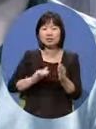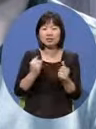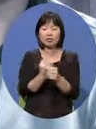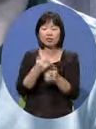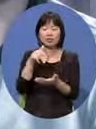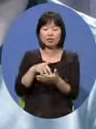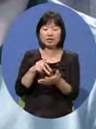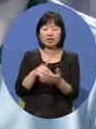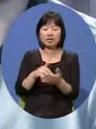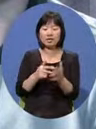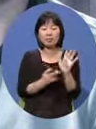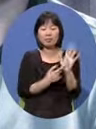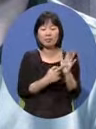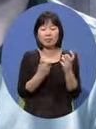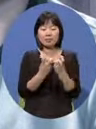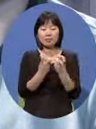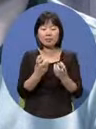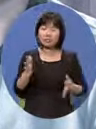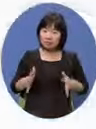표현 방법이 서툰 부부.